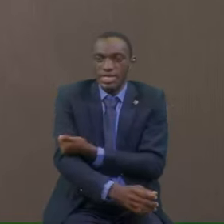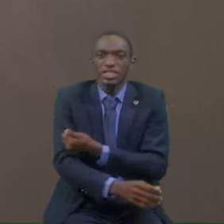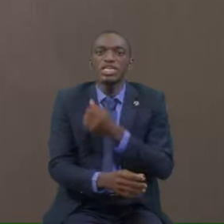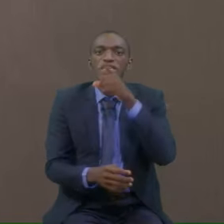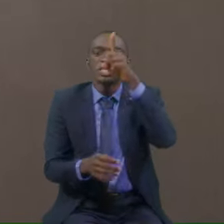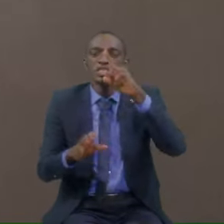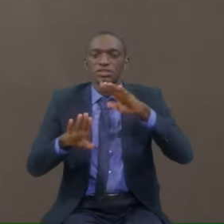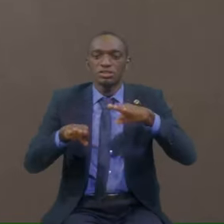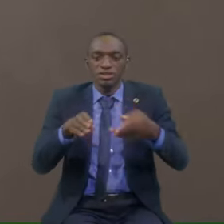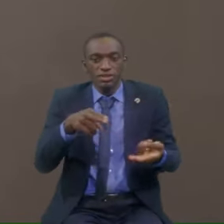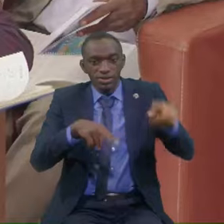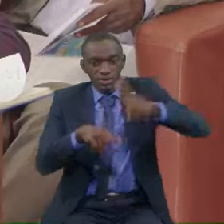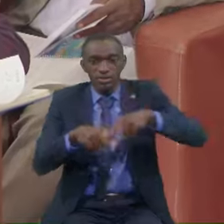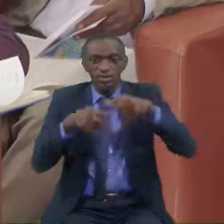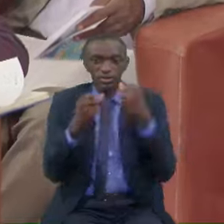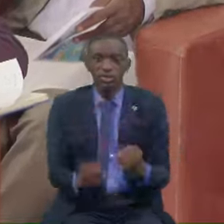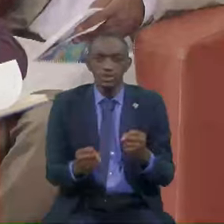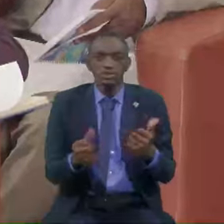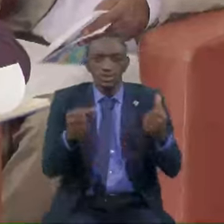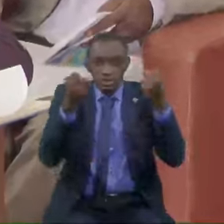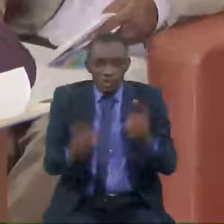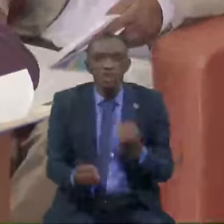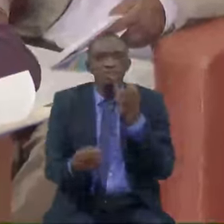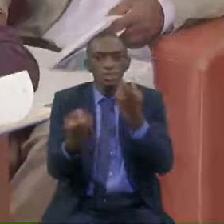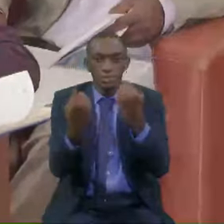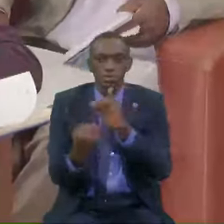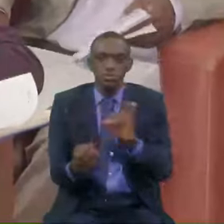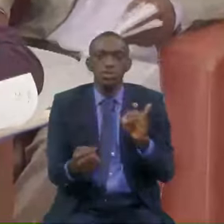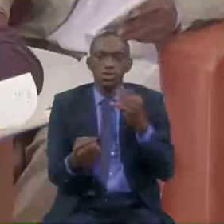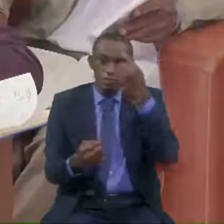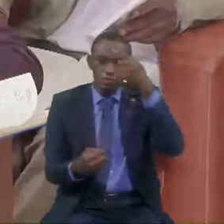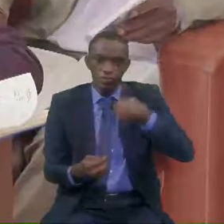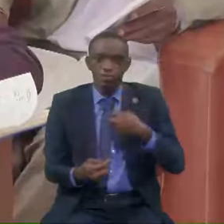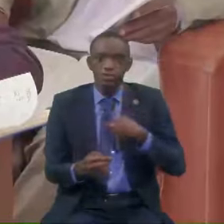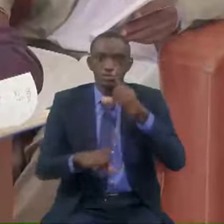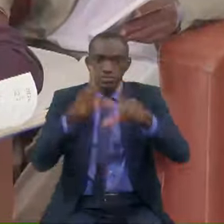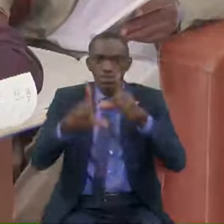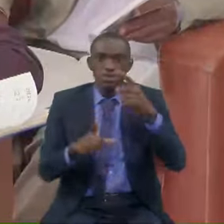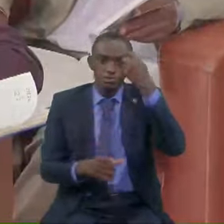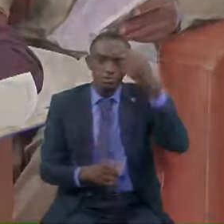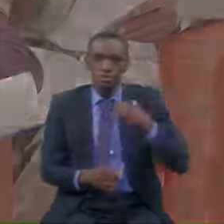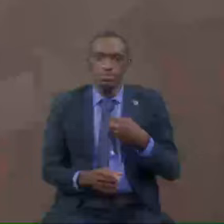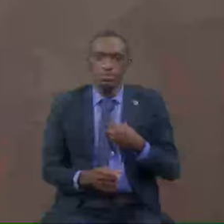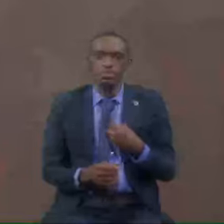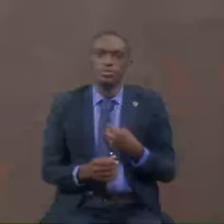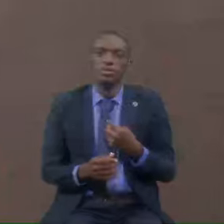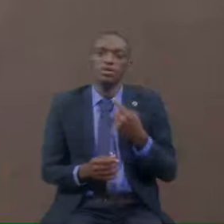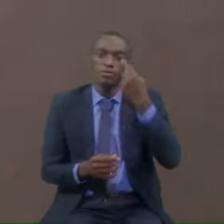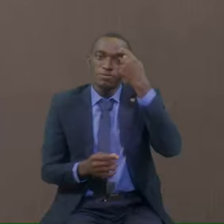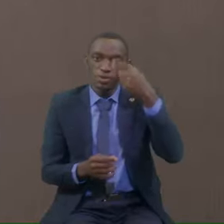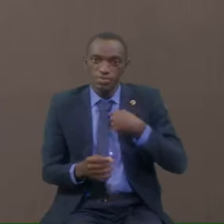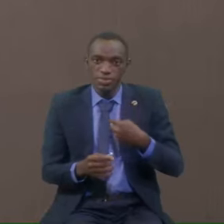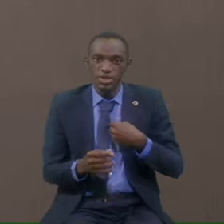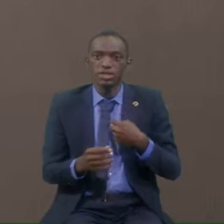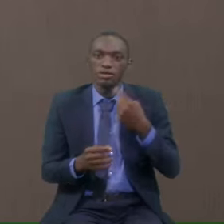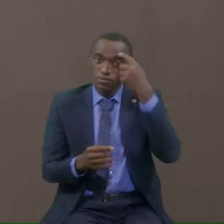Et il augmente la vigueur de celui qui tombe à défaillance. La force vient pour moi, pour moi, pour